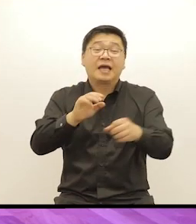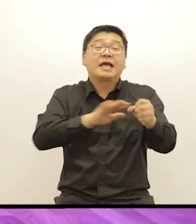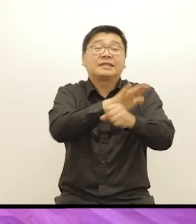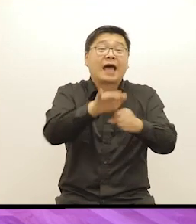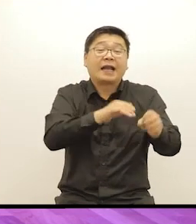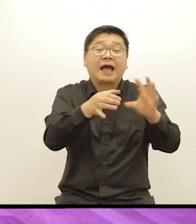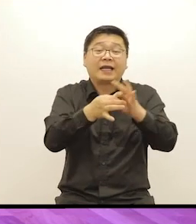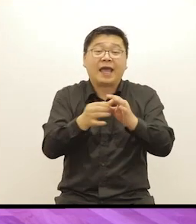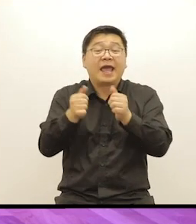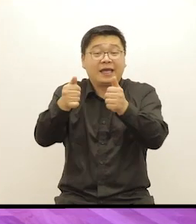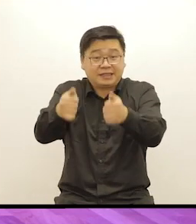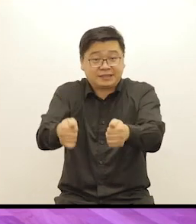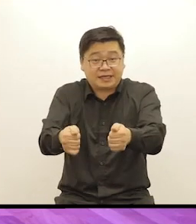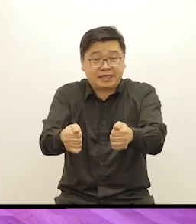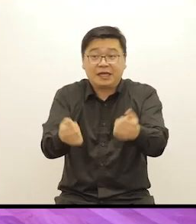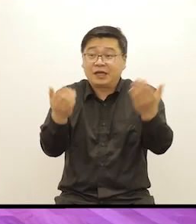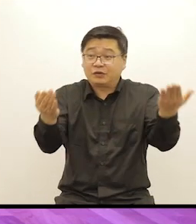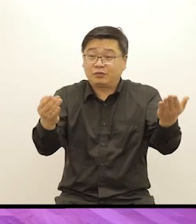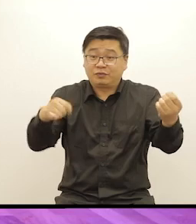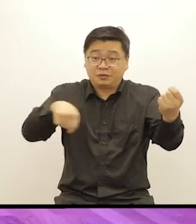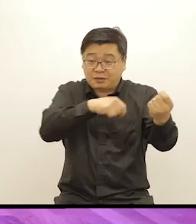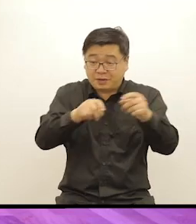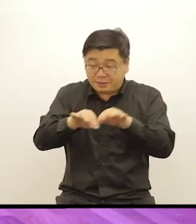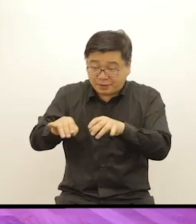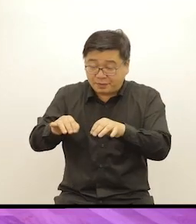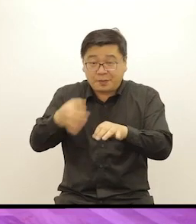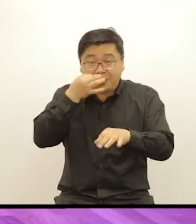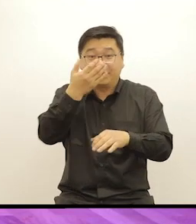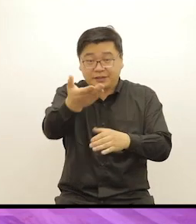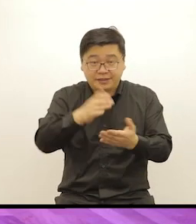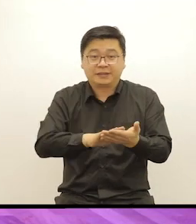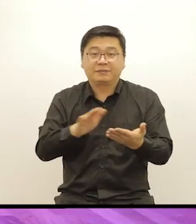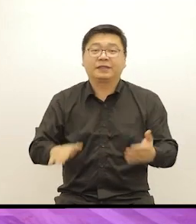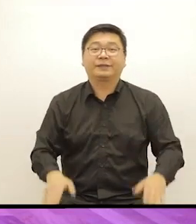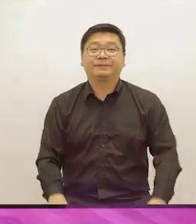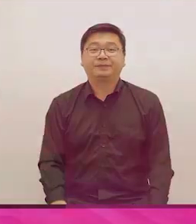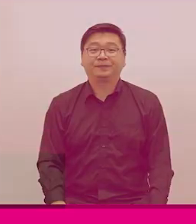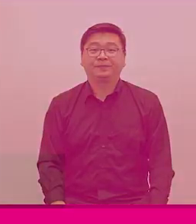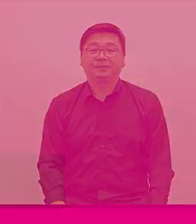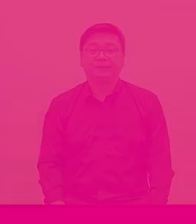인사 두 분의 연주로 잠깐 듣고 오도록 하겠습니다.